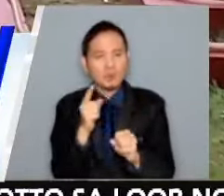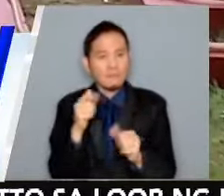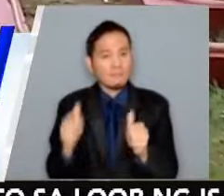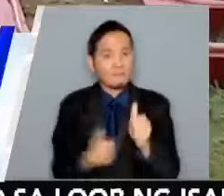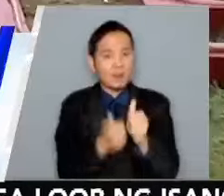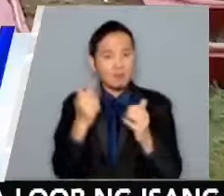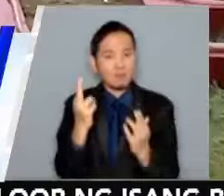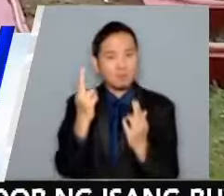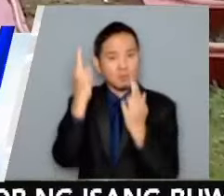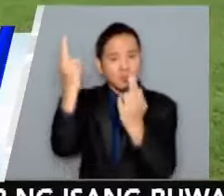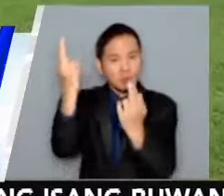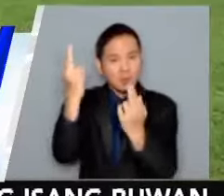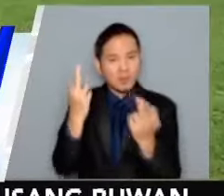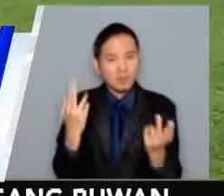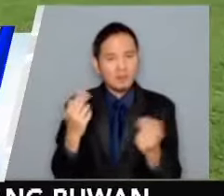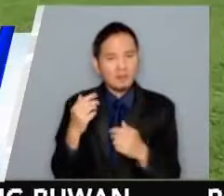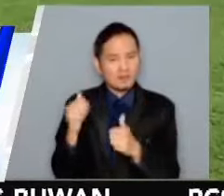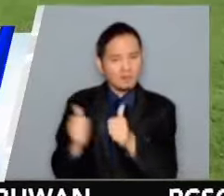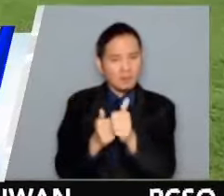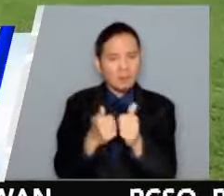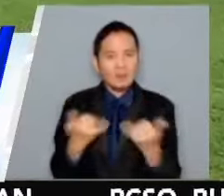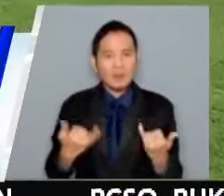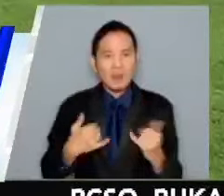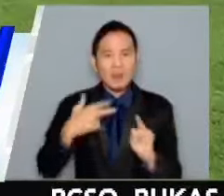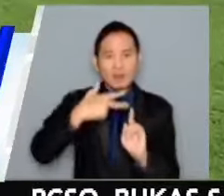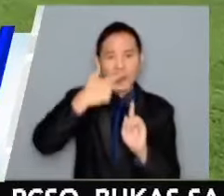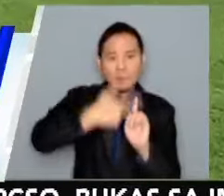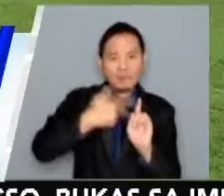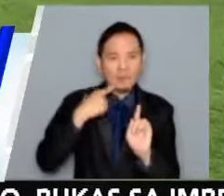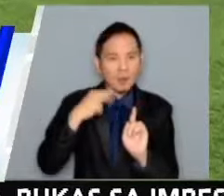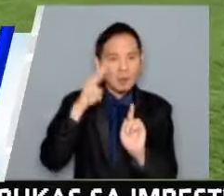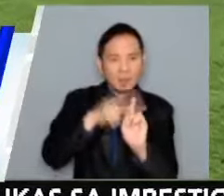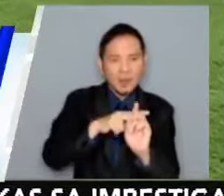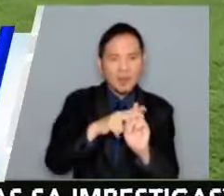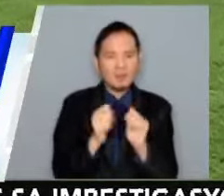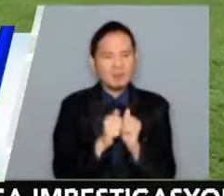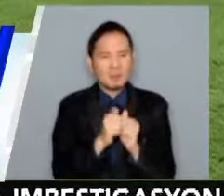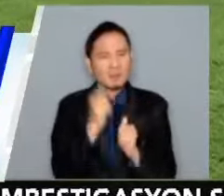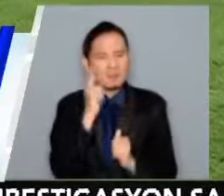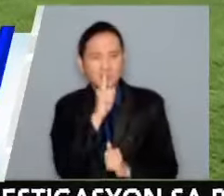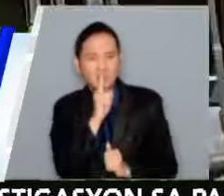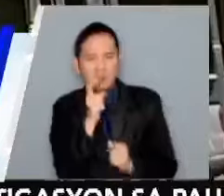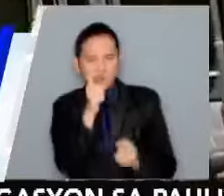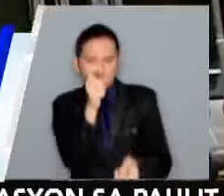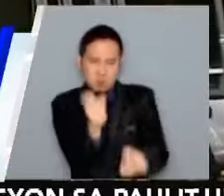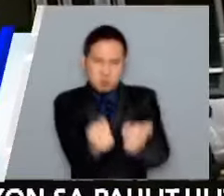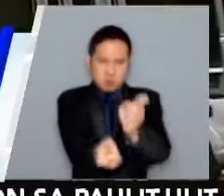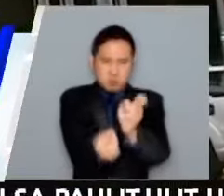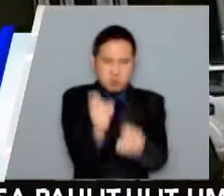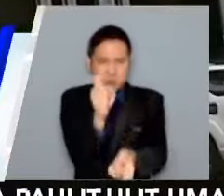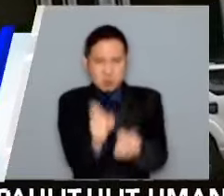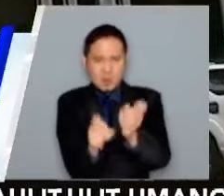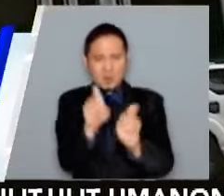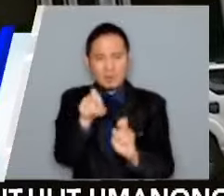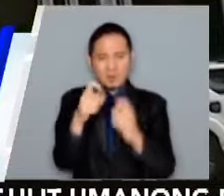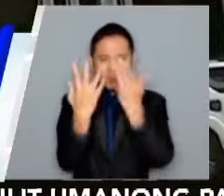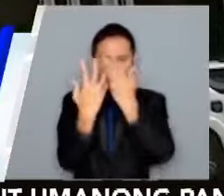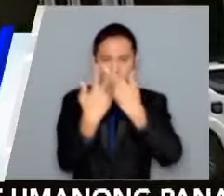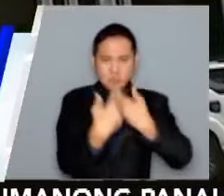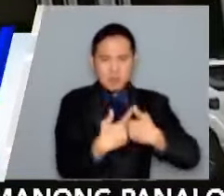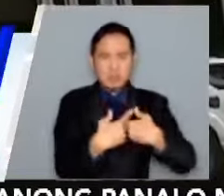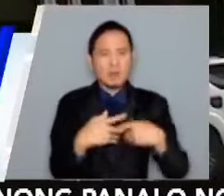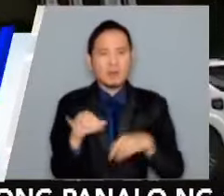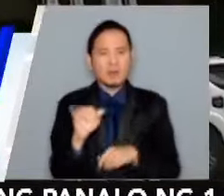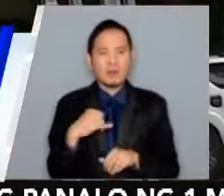are still in the 3rd month of implementation at definitely may mga adjustments tayong kailangan gawin at meron tayong mga feedback coming from